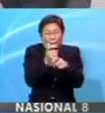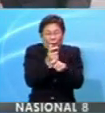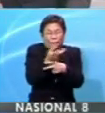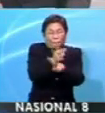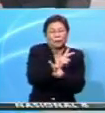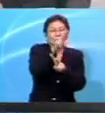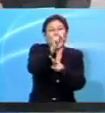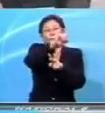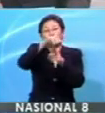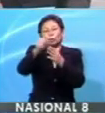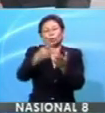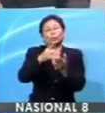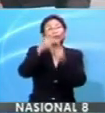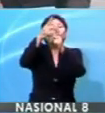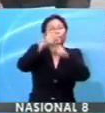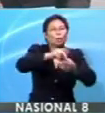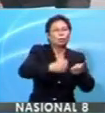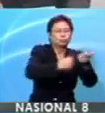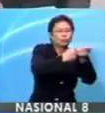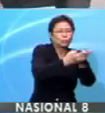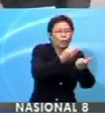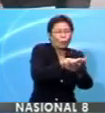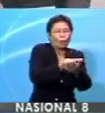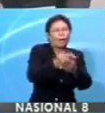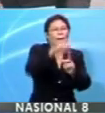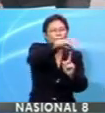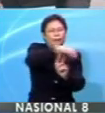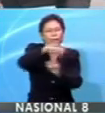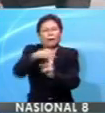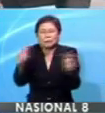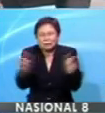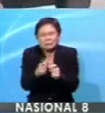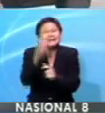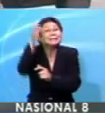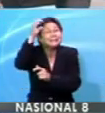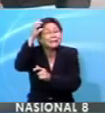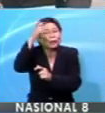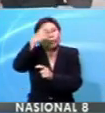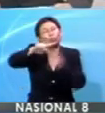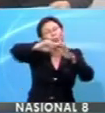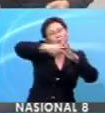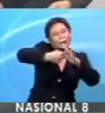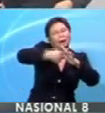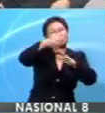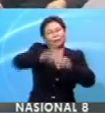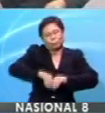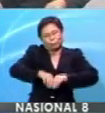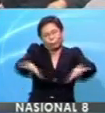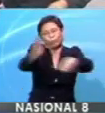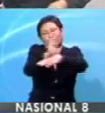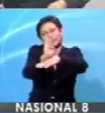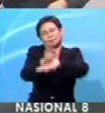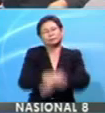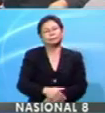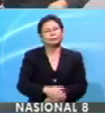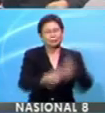juta khusus bagi pembiayaan modal kepada penjajah dan peniaga kecil kaum Cina untuk memulakan dan mengembangkan perniagaan mereka